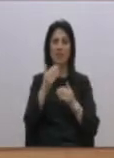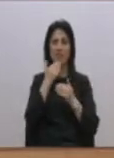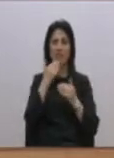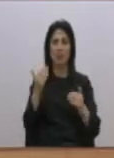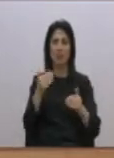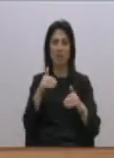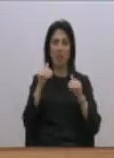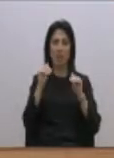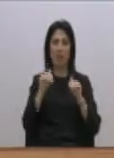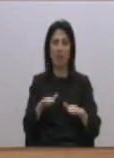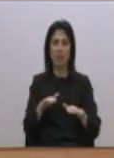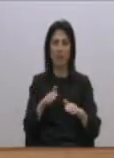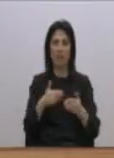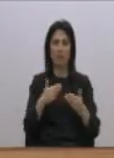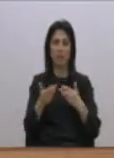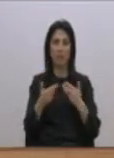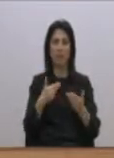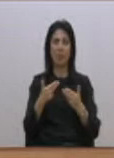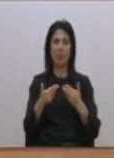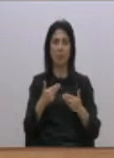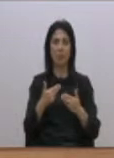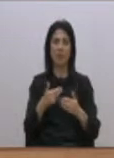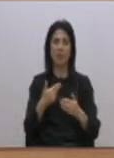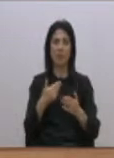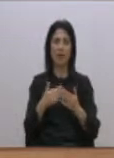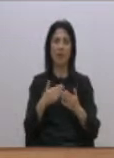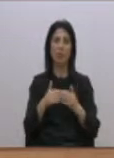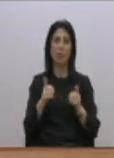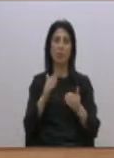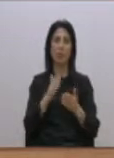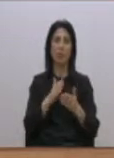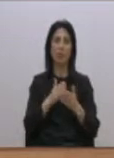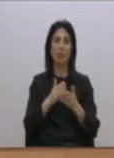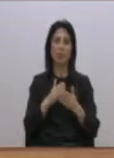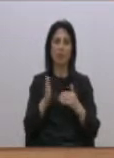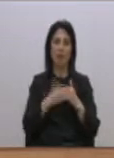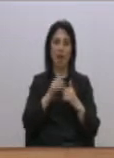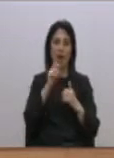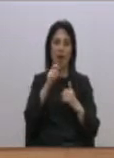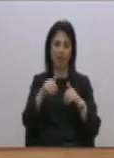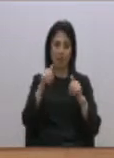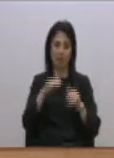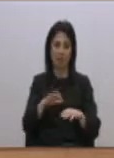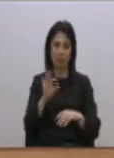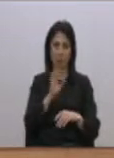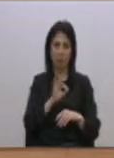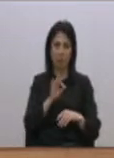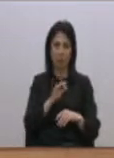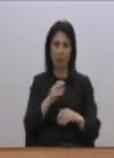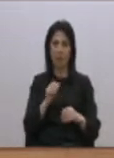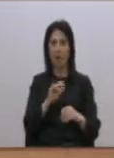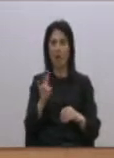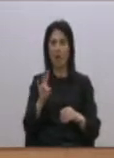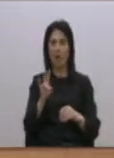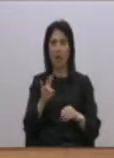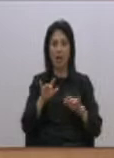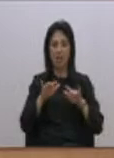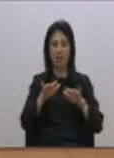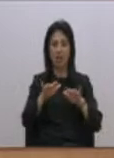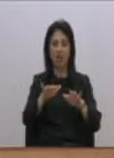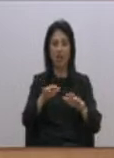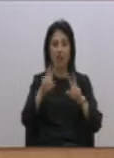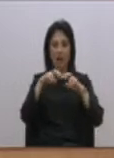და გადაწყვეტილებასთან მიმართებით, ხო, მაგალითად როგორც არის ახკვეთი ღონისძიების გამოყენება, ან ჩხრეკაზე